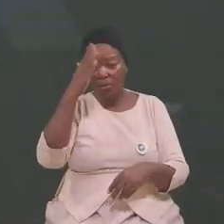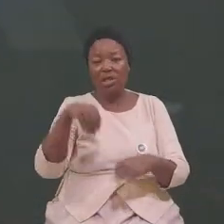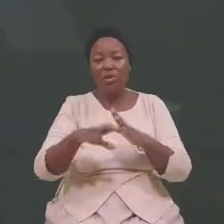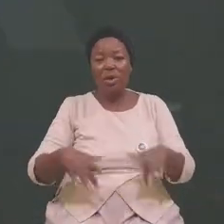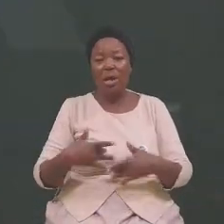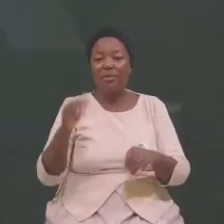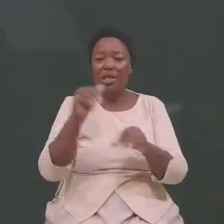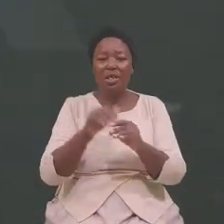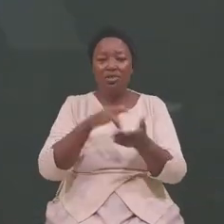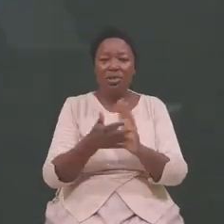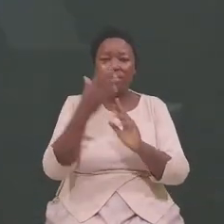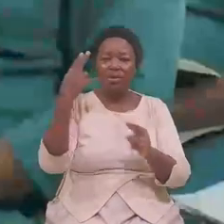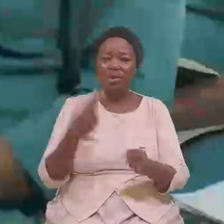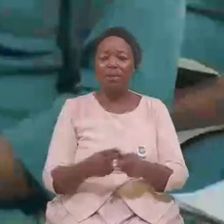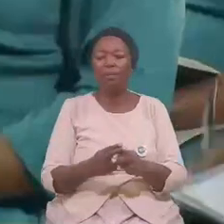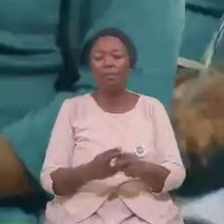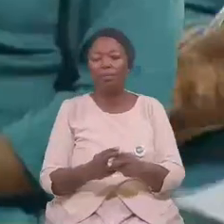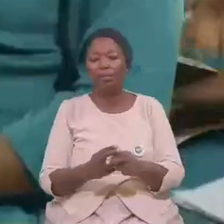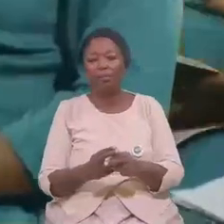de Jésus.